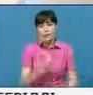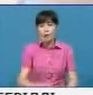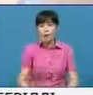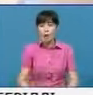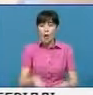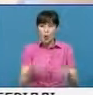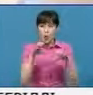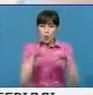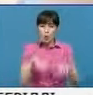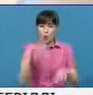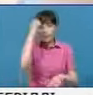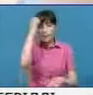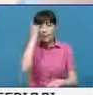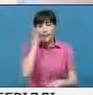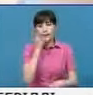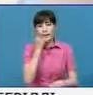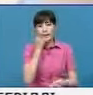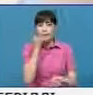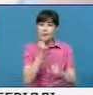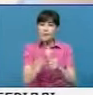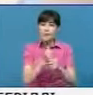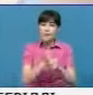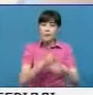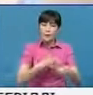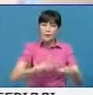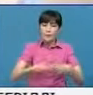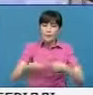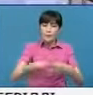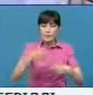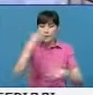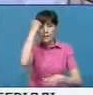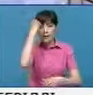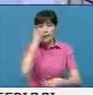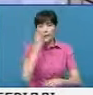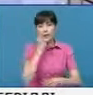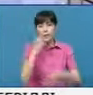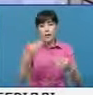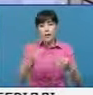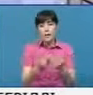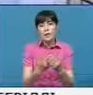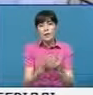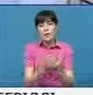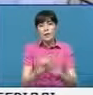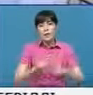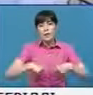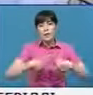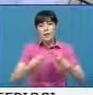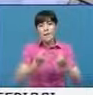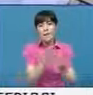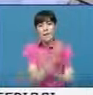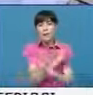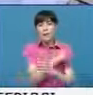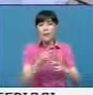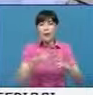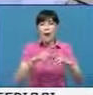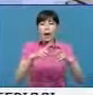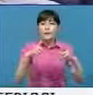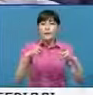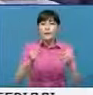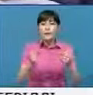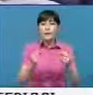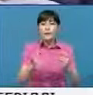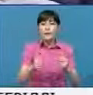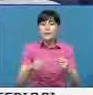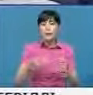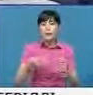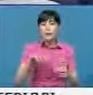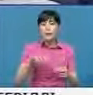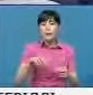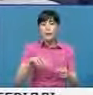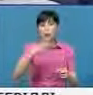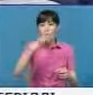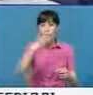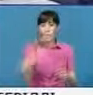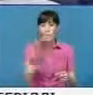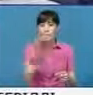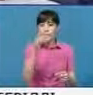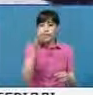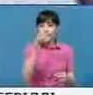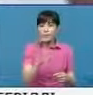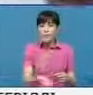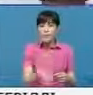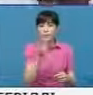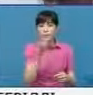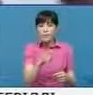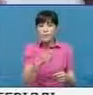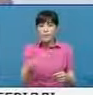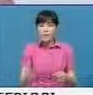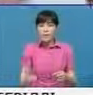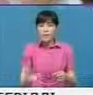де рахмет, істеп жатқан істеушілерге де рахмет. Жаңадан пайдалануға берілген медициналық мекеме енді Ленгірдегі 35 мыңнан астам тұрғынға